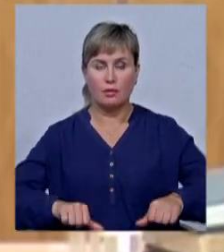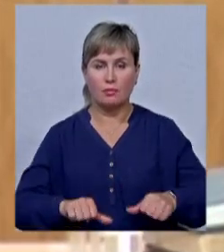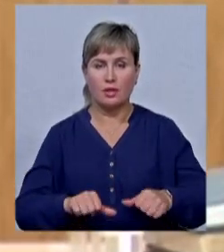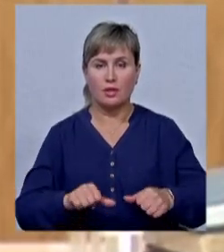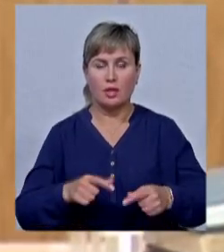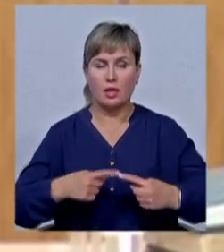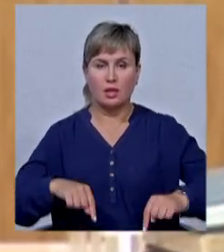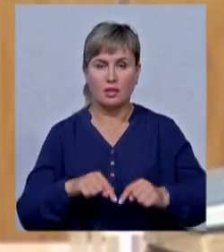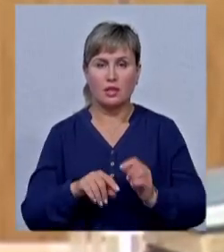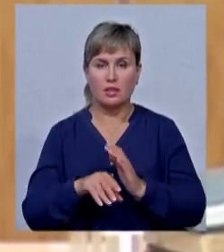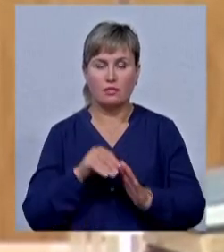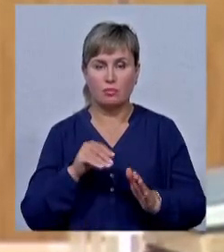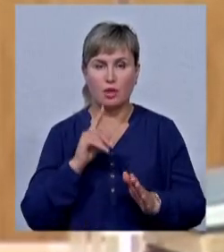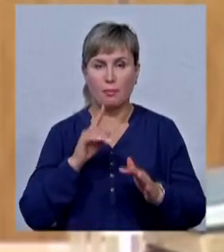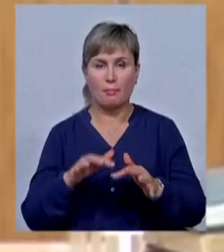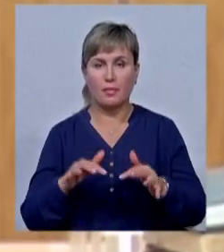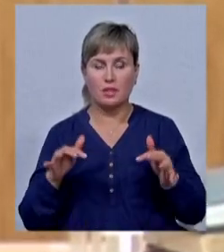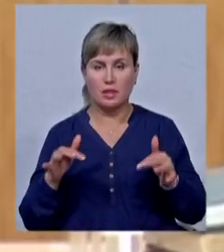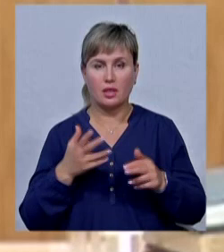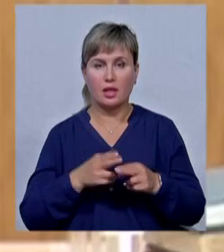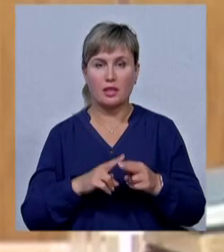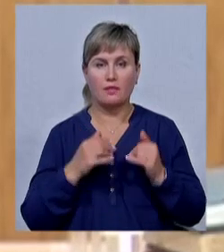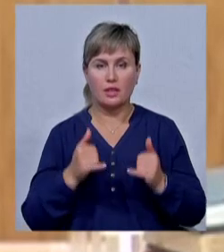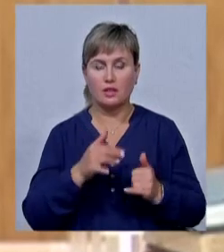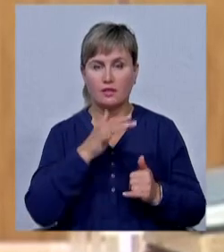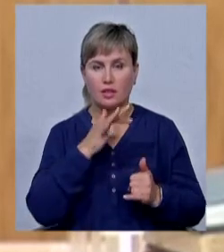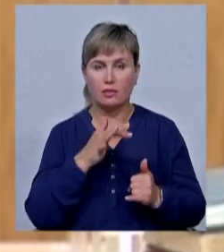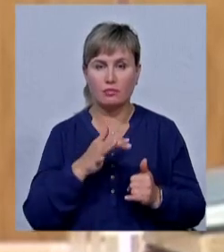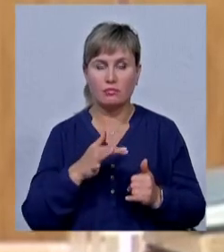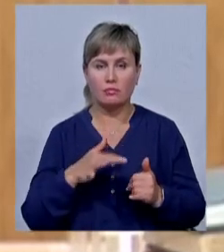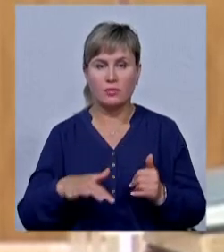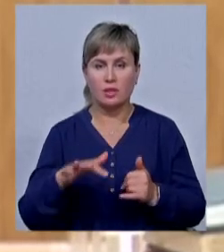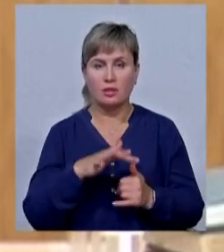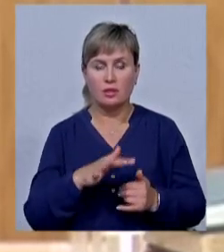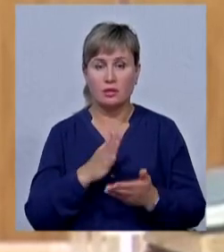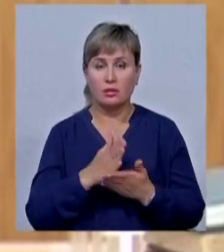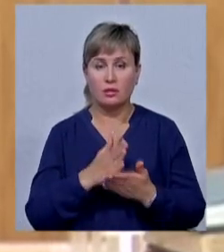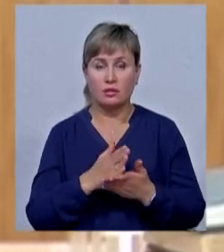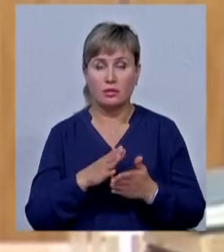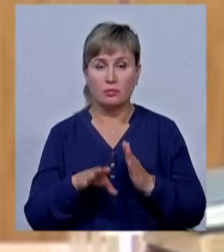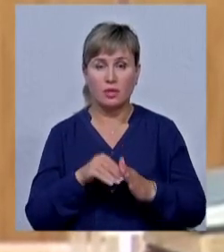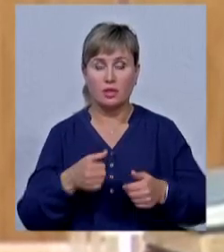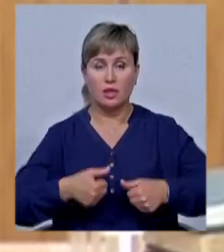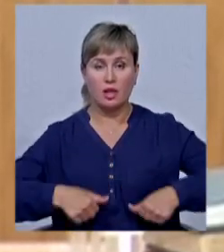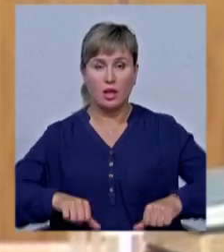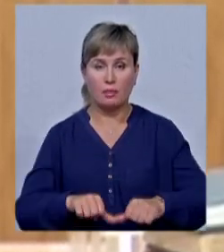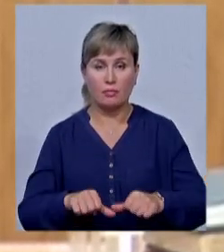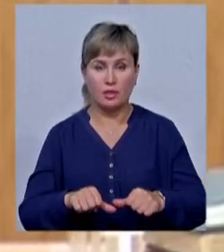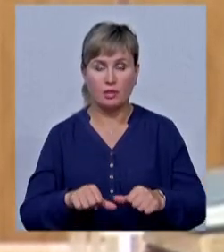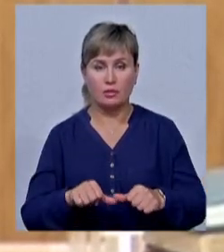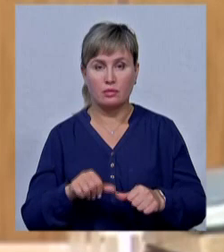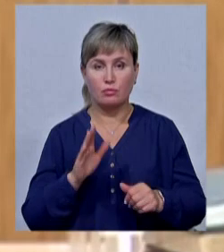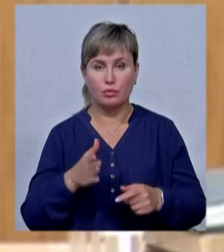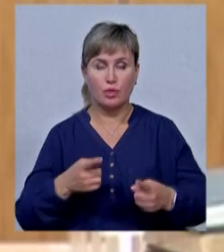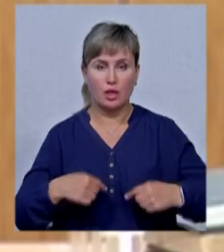организации выборов в маслихаты. Поэтому в настоящий момент данный вопрос прорабатывается территориальными избирательными комиссиями, и данные дебаты